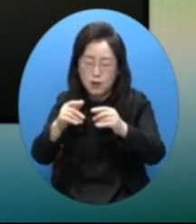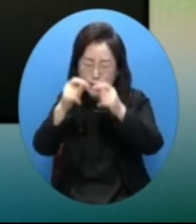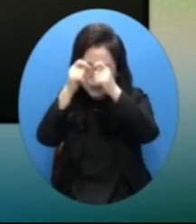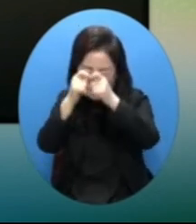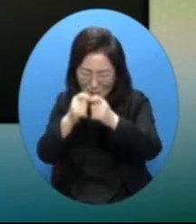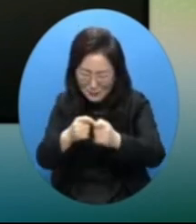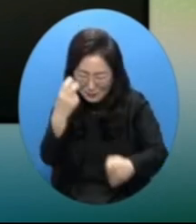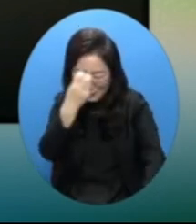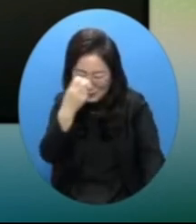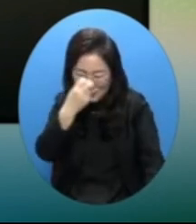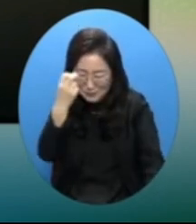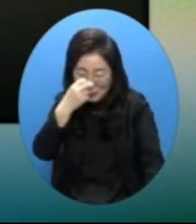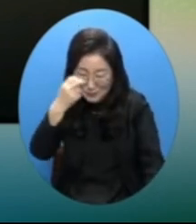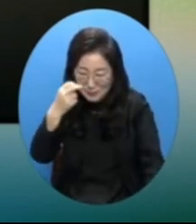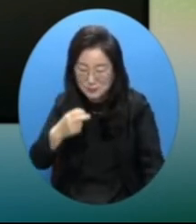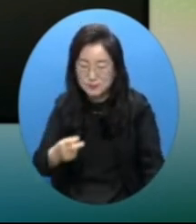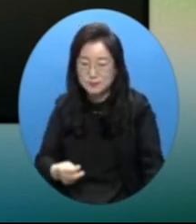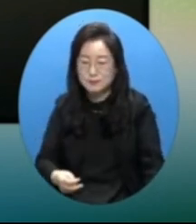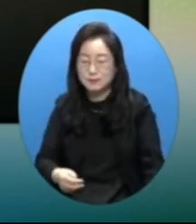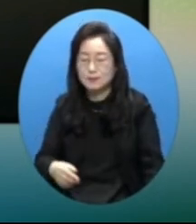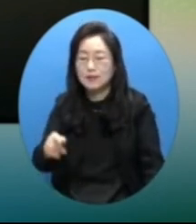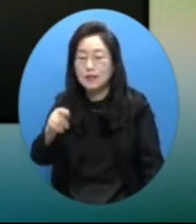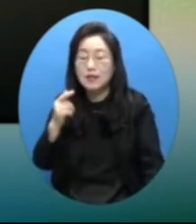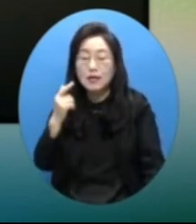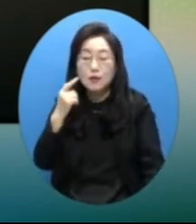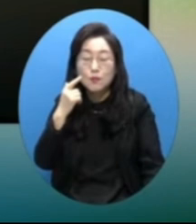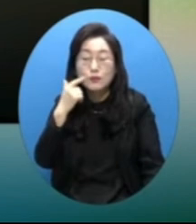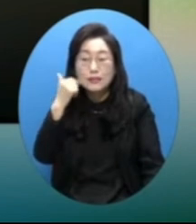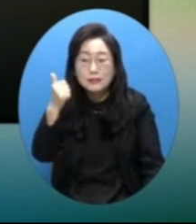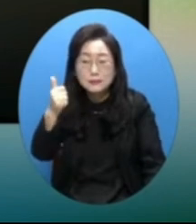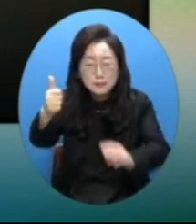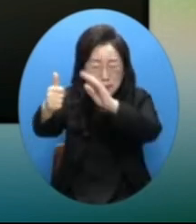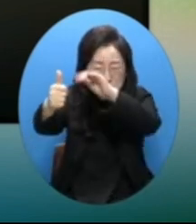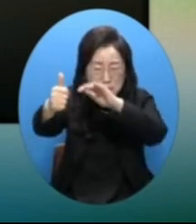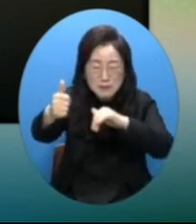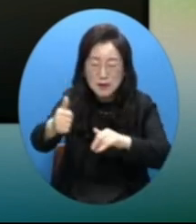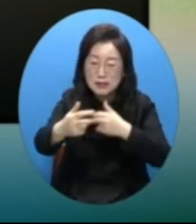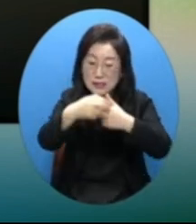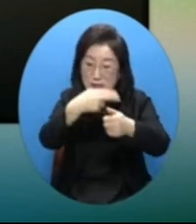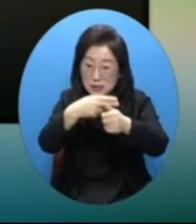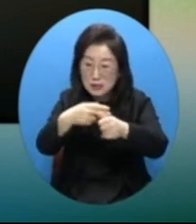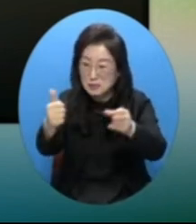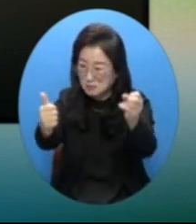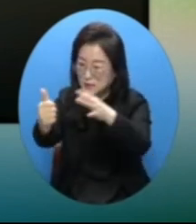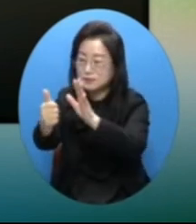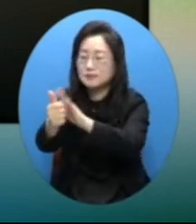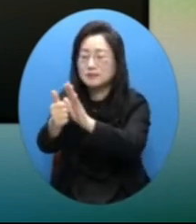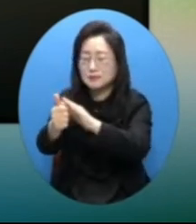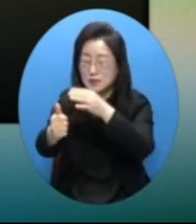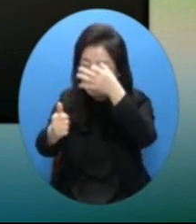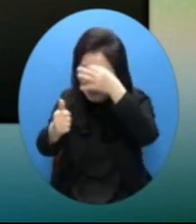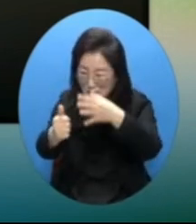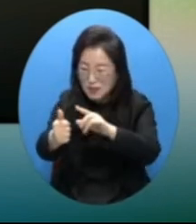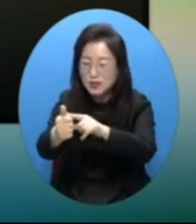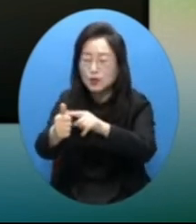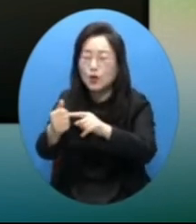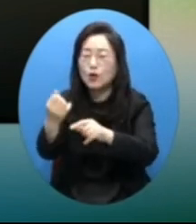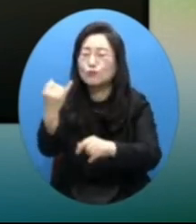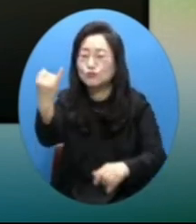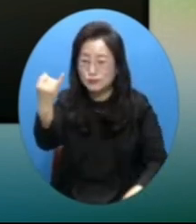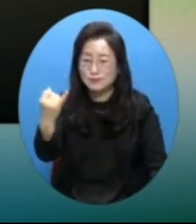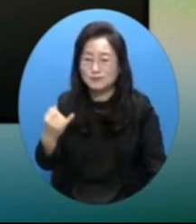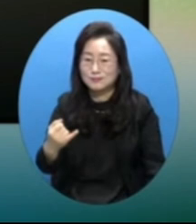아버지를 복도로 불러내서 얘기했습니다 목사님 이런 말씀드리기 참 죄송한데 사모님 앞으로